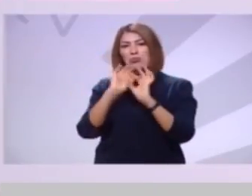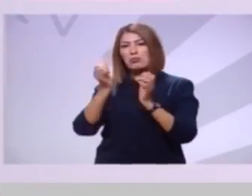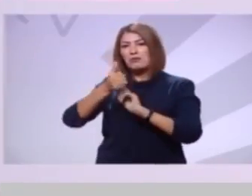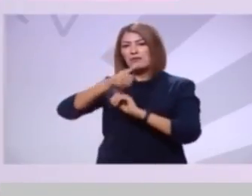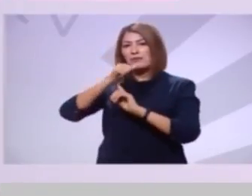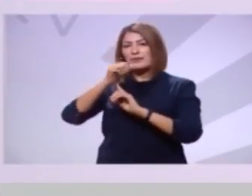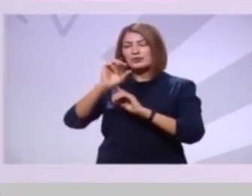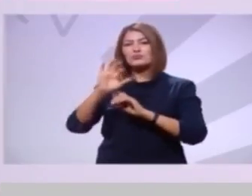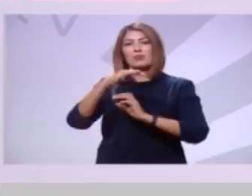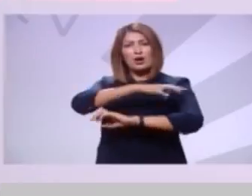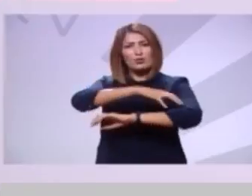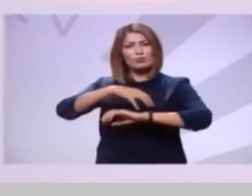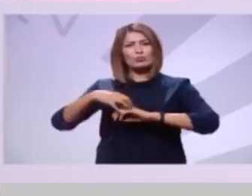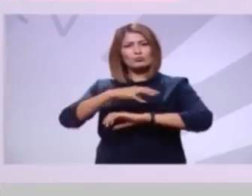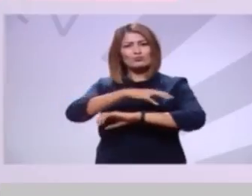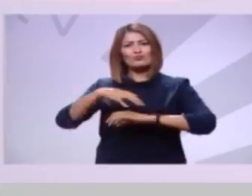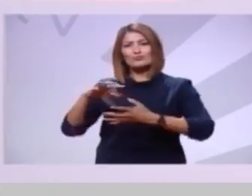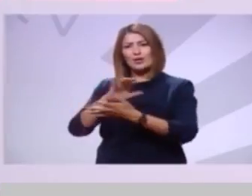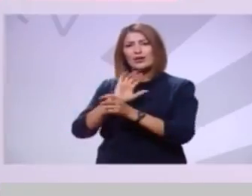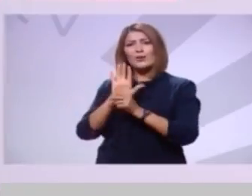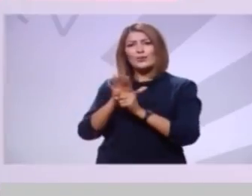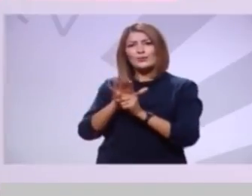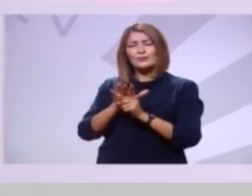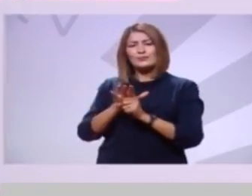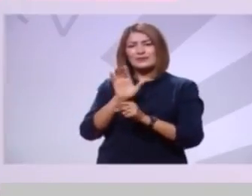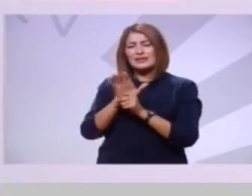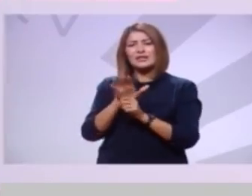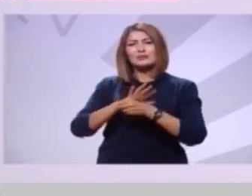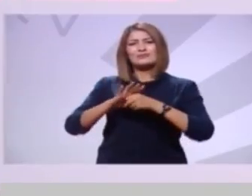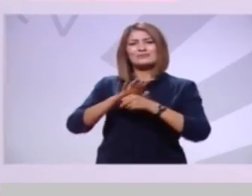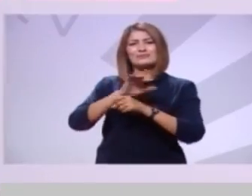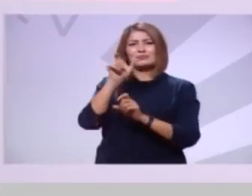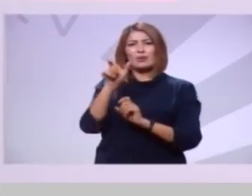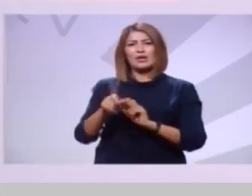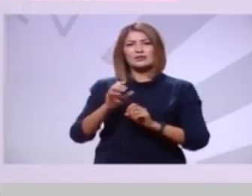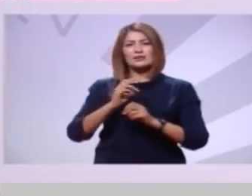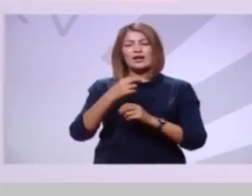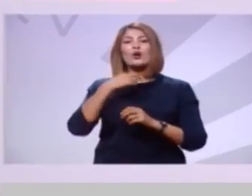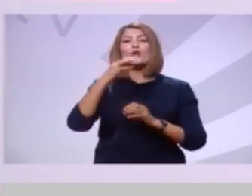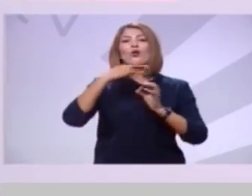والفكره مازالت اليوم نقول لكم